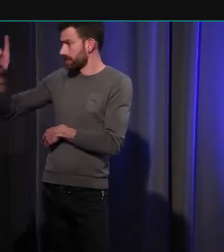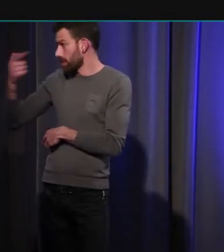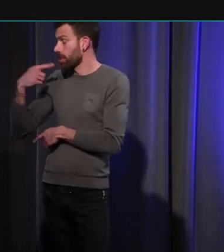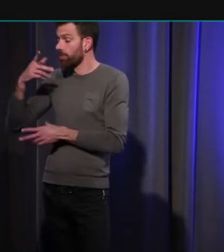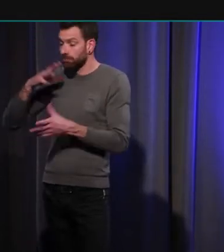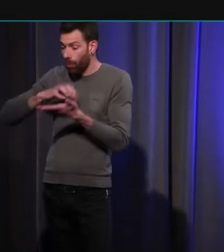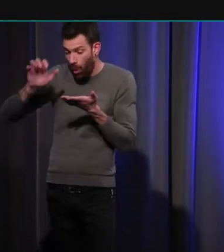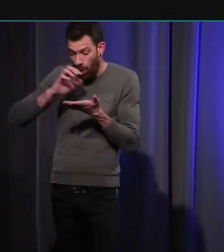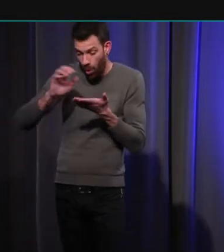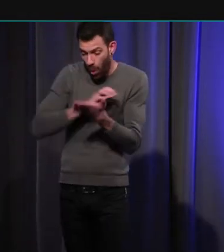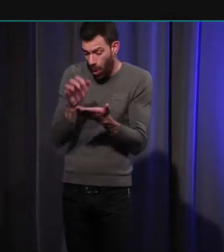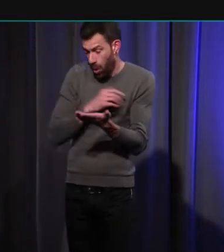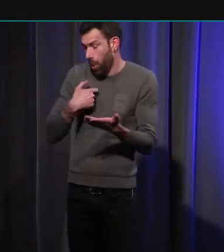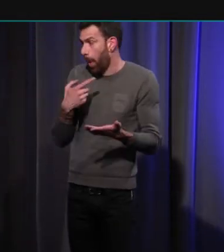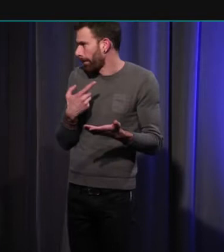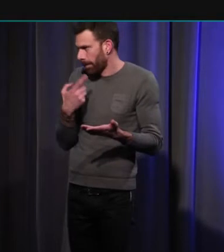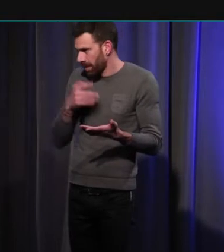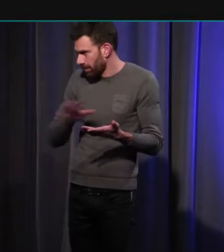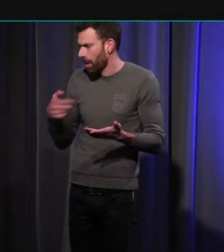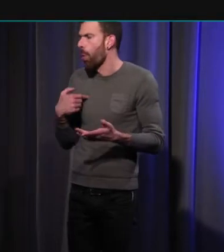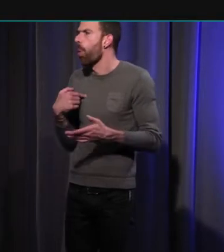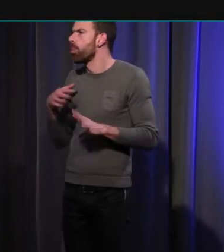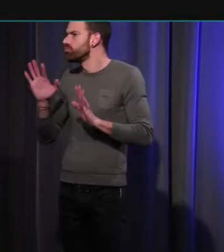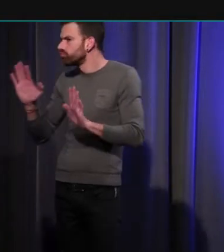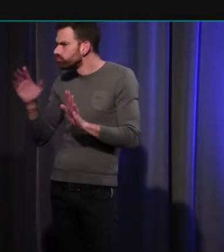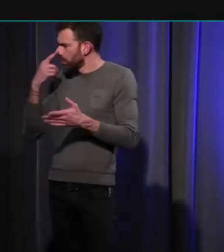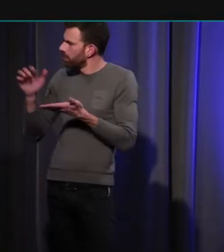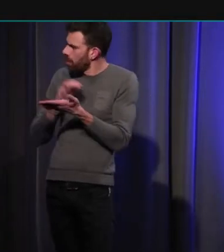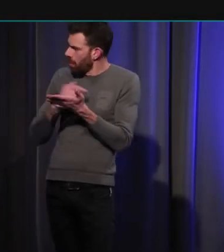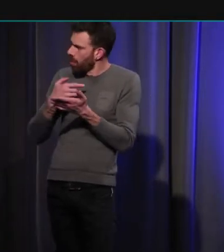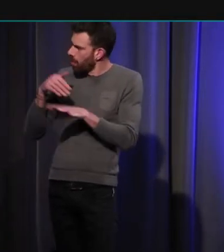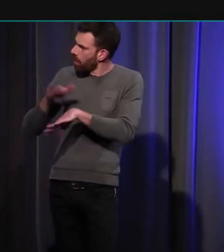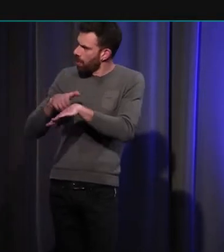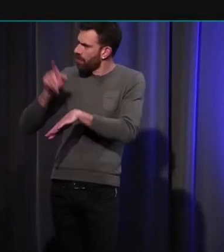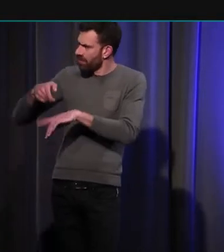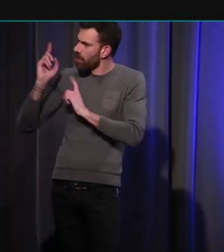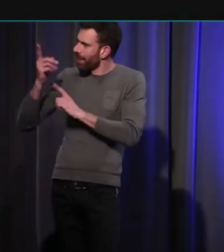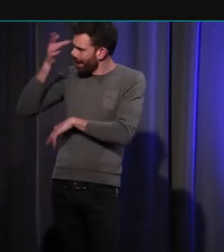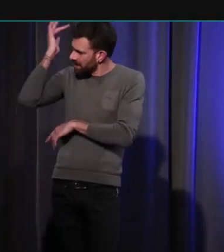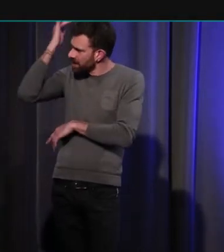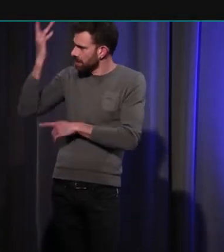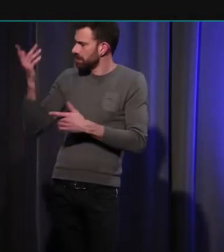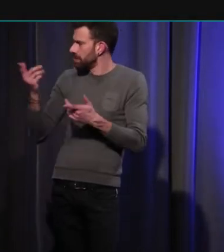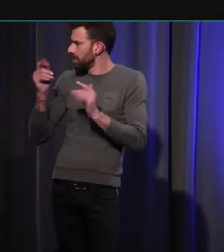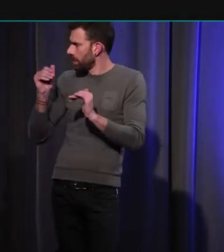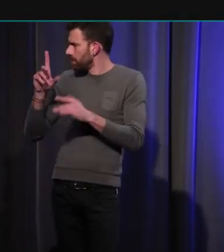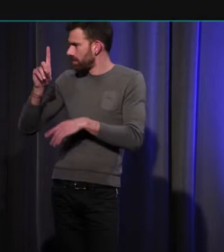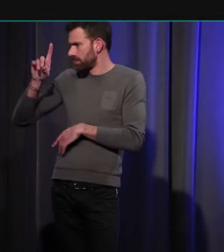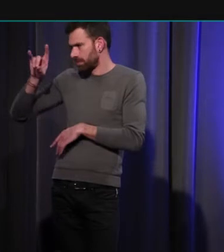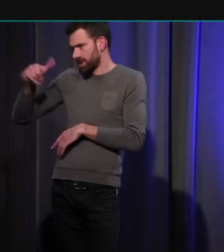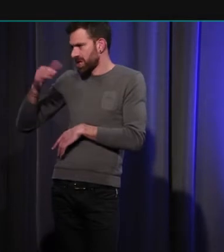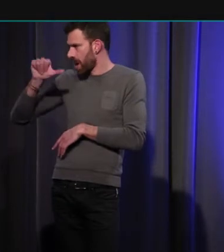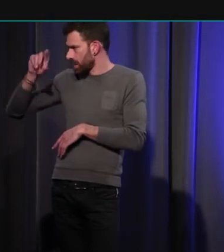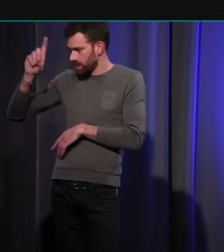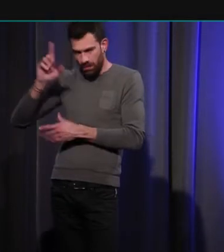je n'y crois pas beaucoup parce que le coran et préconise la guerre sainte que l'on le veuille ou pas le djihad fait partie intégrante des